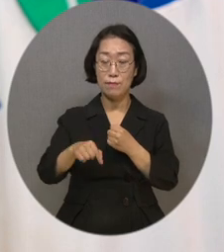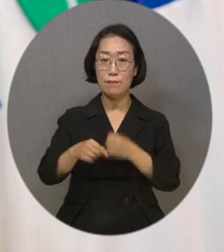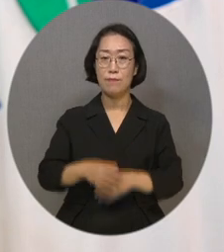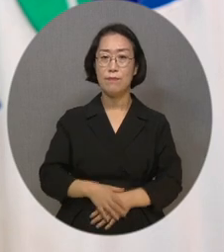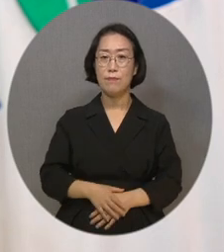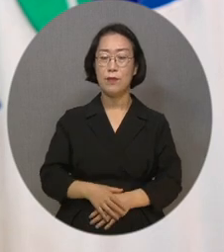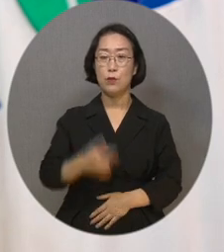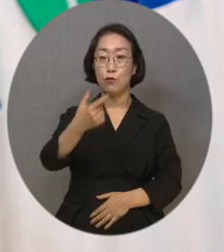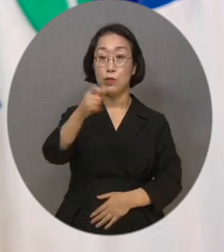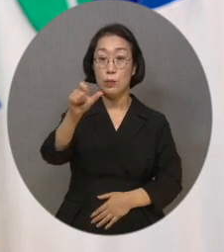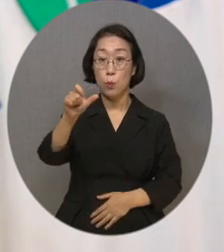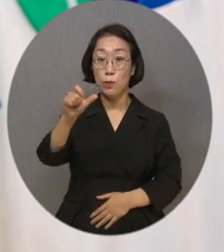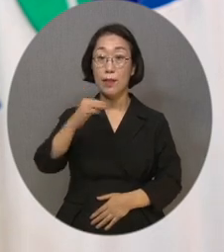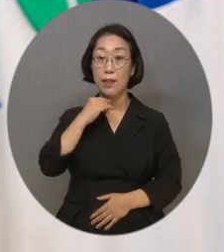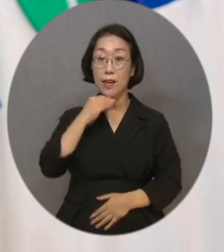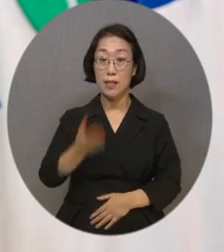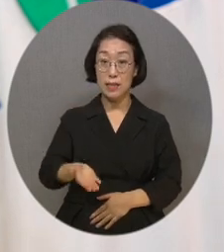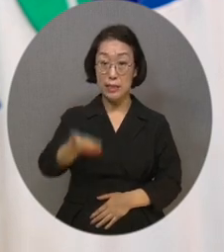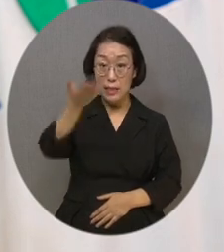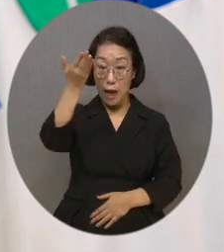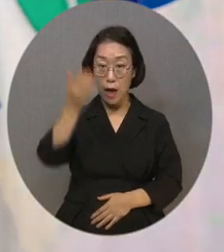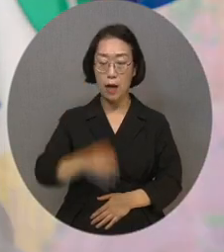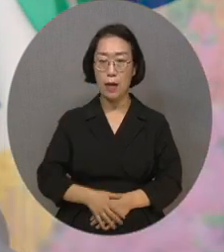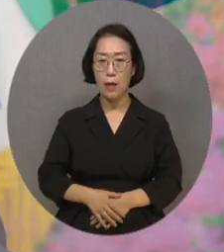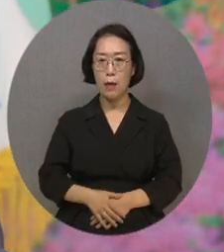고창군의 이제 65세 이상 노인 인구가